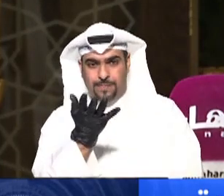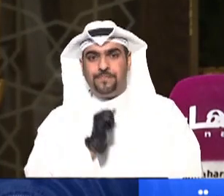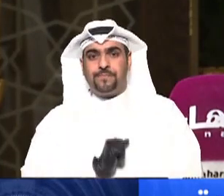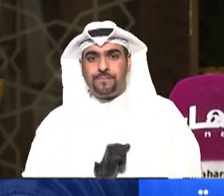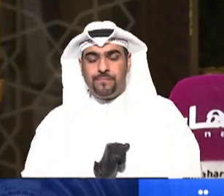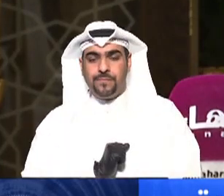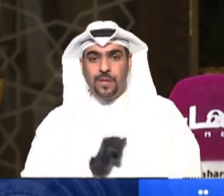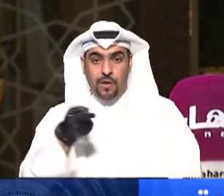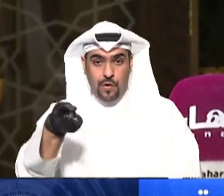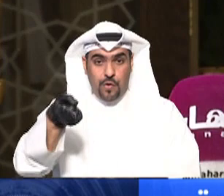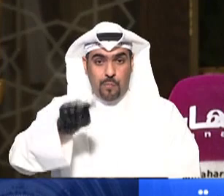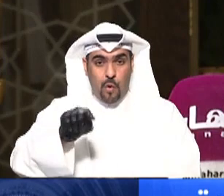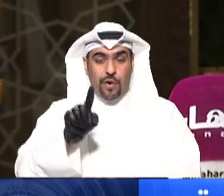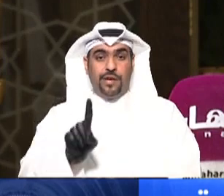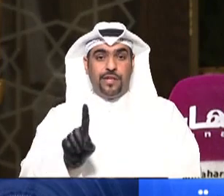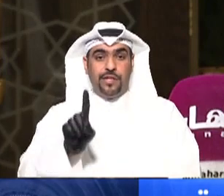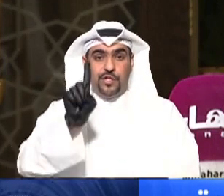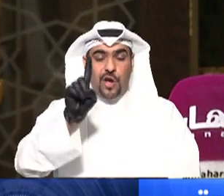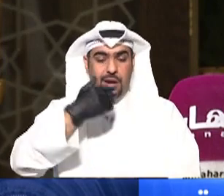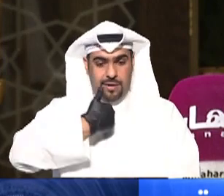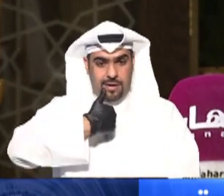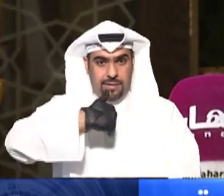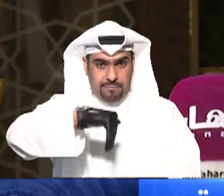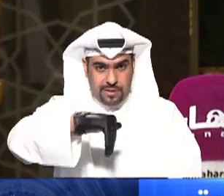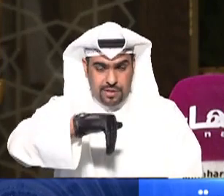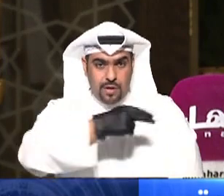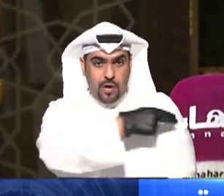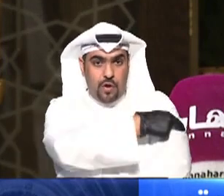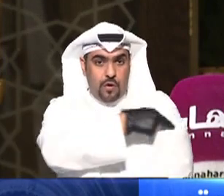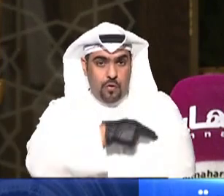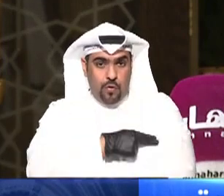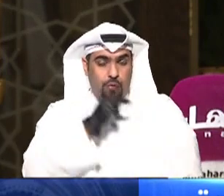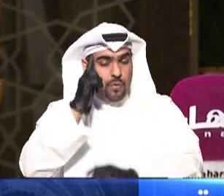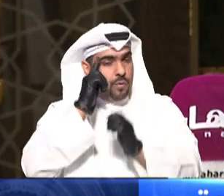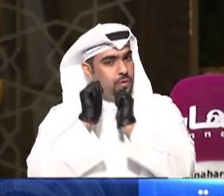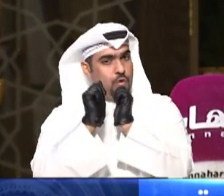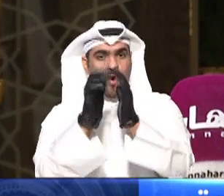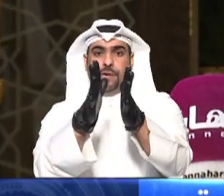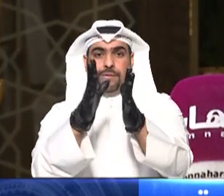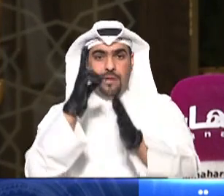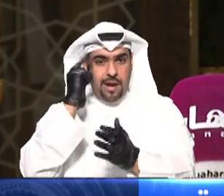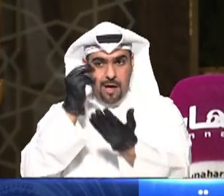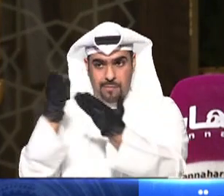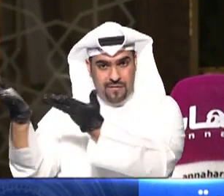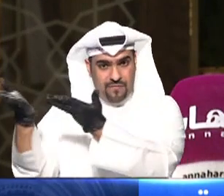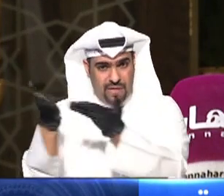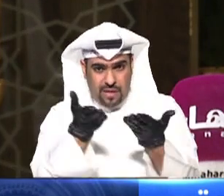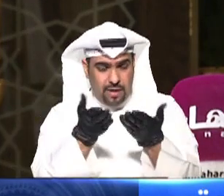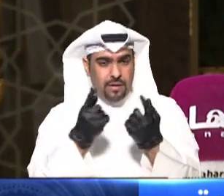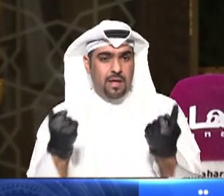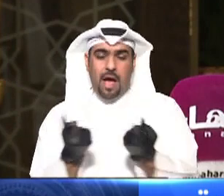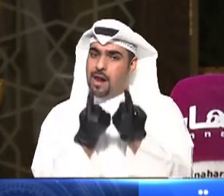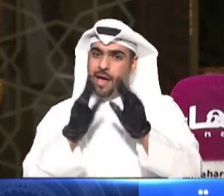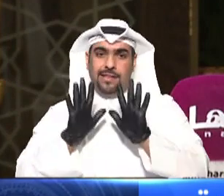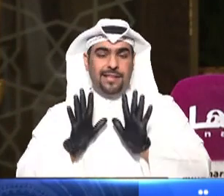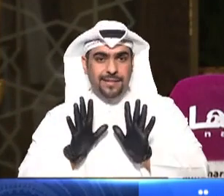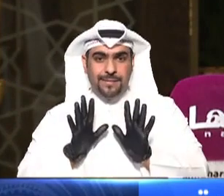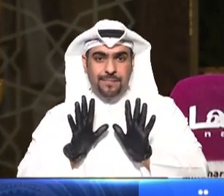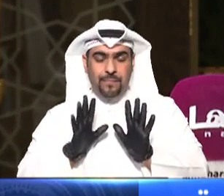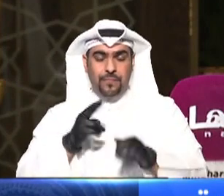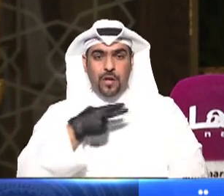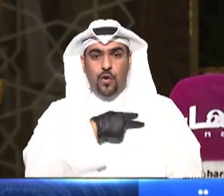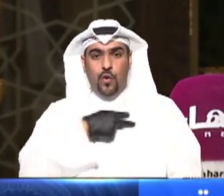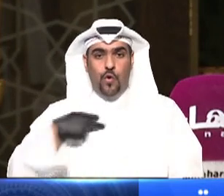غدا سأحضر ومن يرغب من النواب إلى الجلسة. الحكومة حسب ما أخبرتني لن